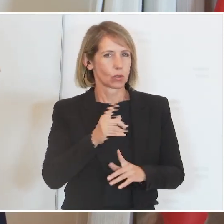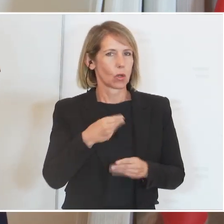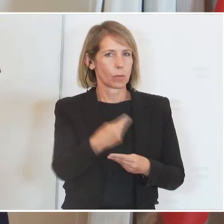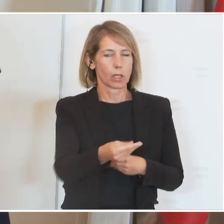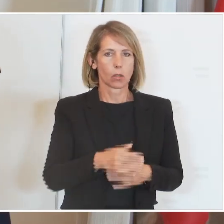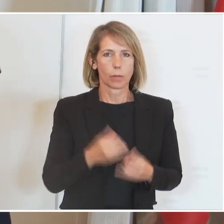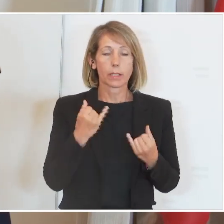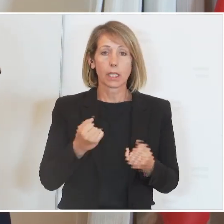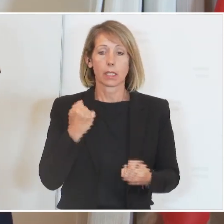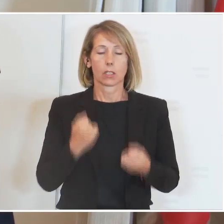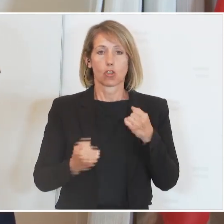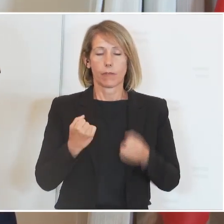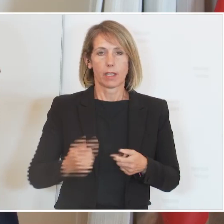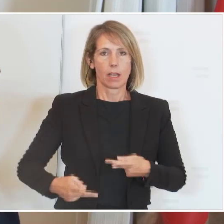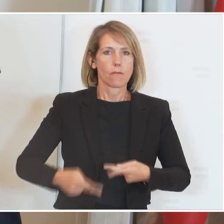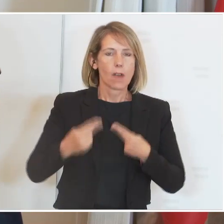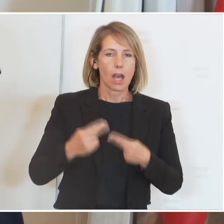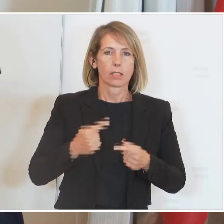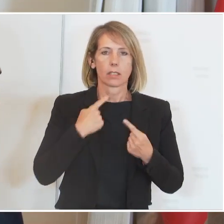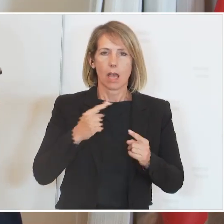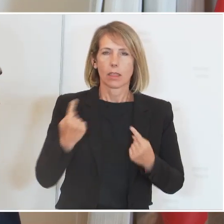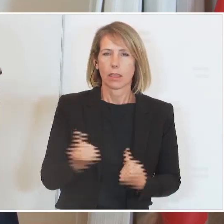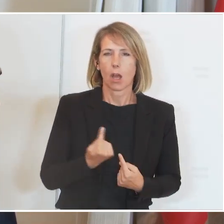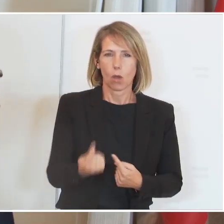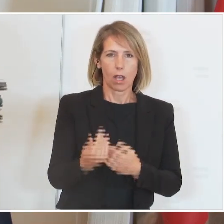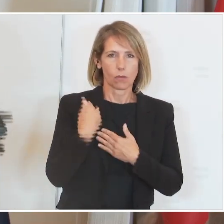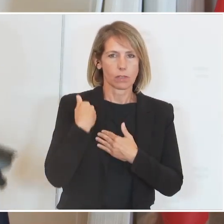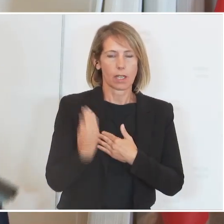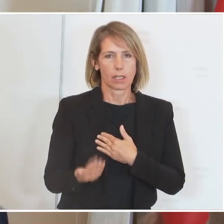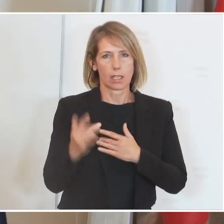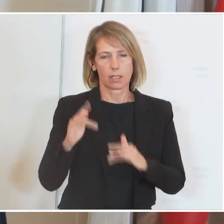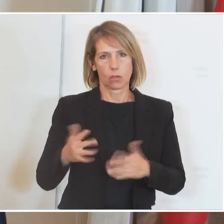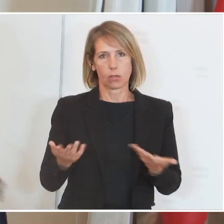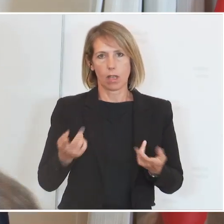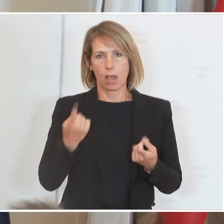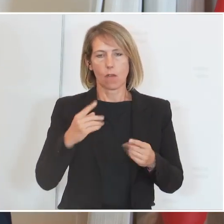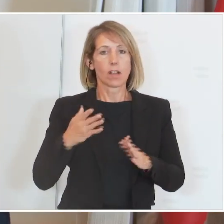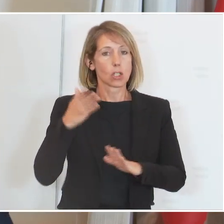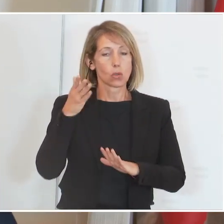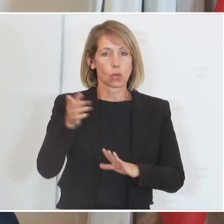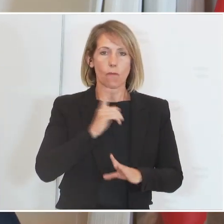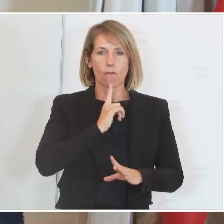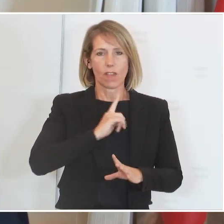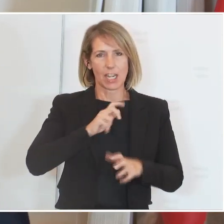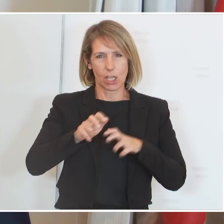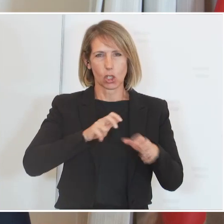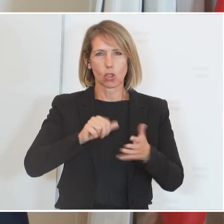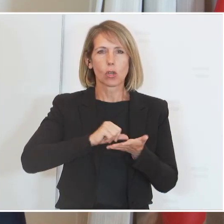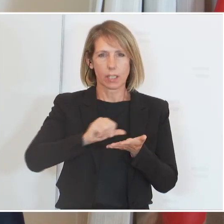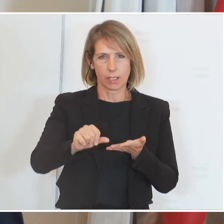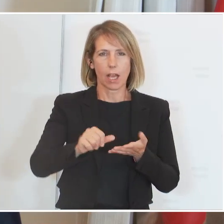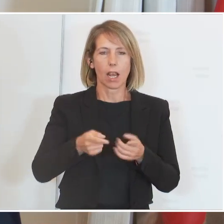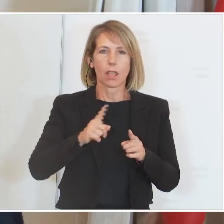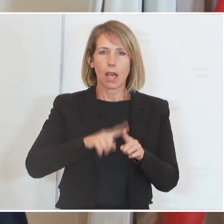in dieser schwierigen Phase eine dauerhafte Entlastung haben, weil sie in Zukunft weniger Steuern zahlen und damit dieser